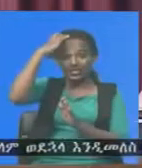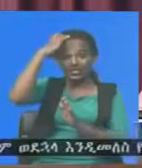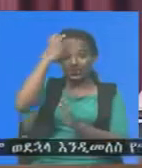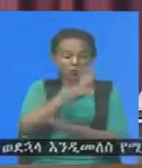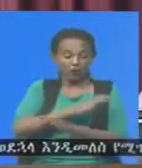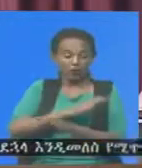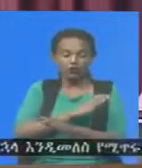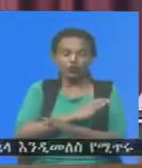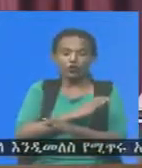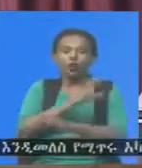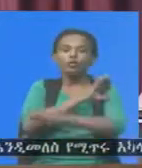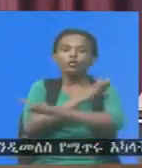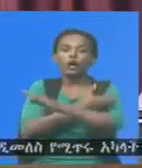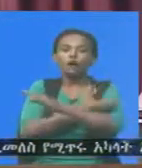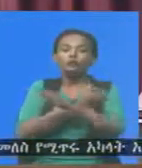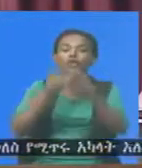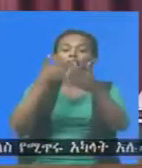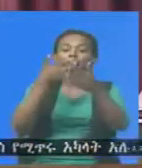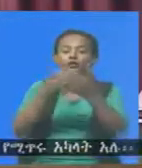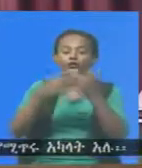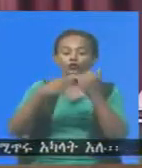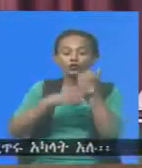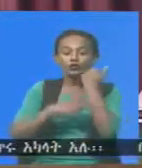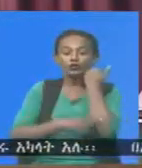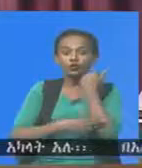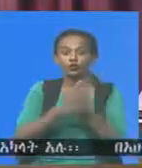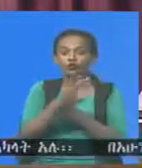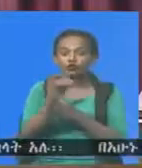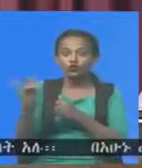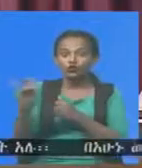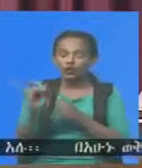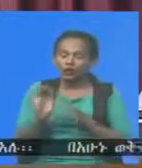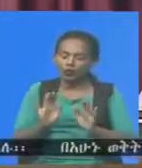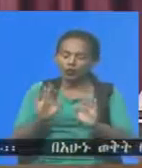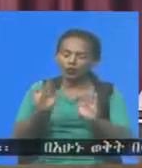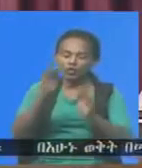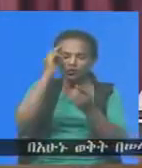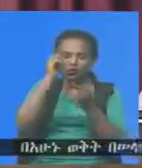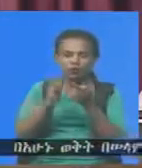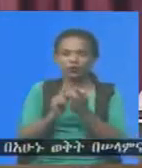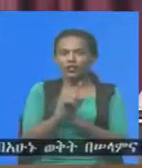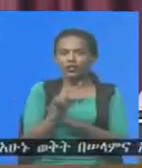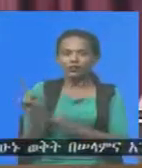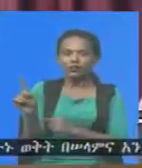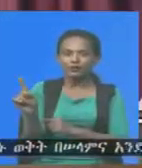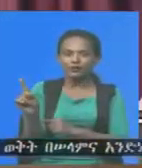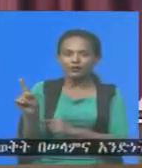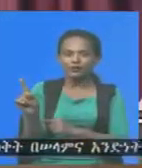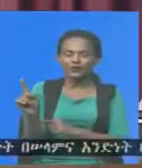ስርዓት የሚያደርሱ ድልድዮች እንጂ በራሳቸው ግብ አይደሉም።